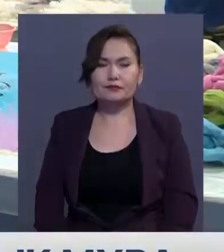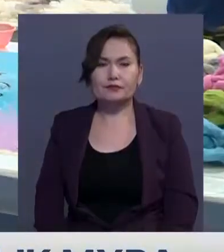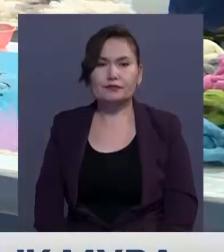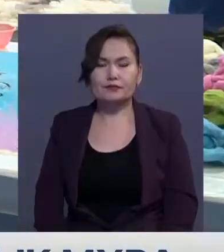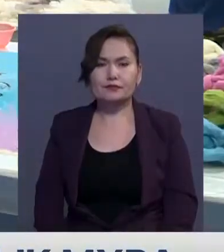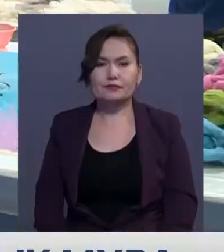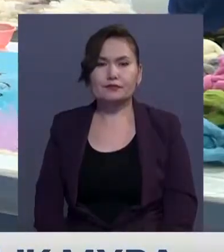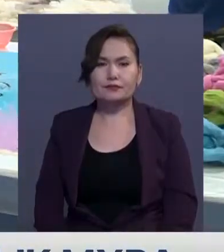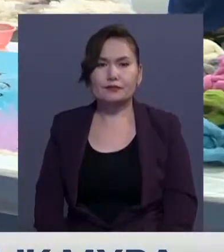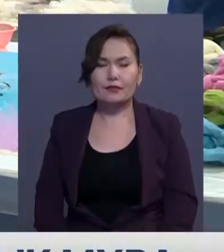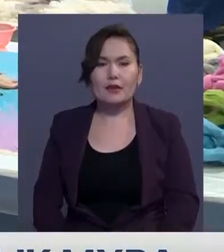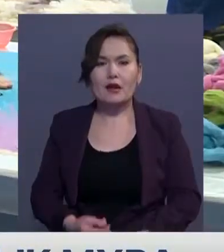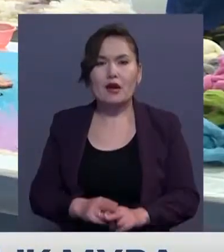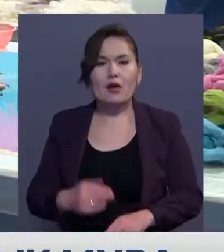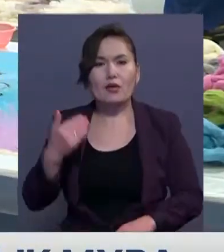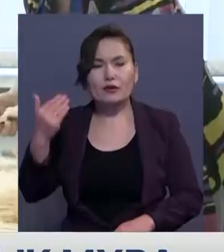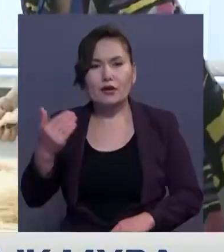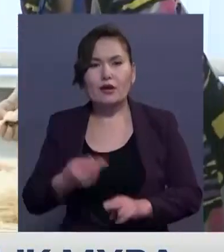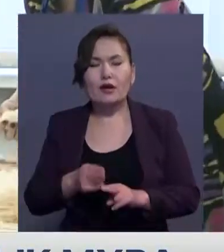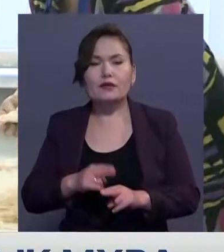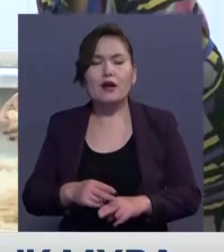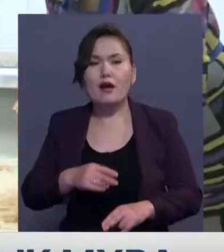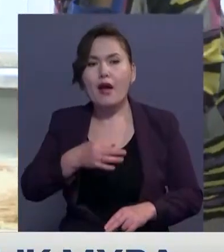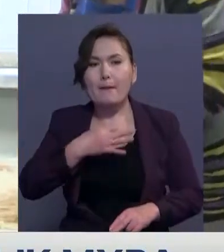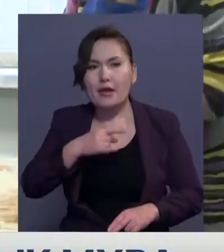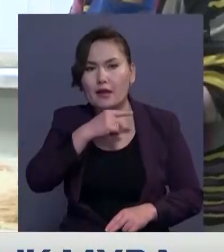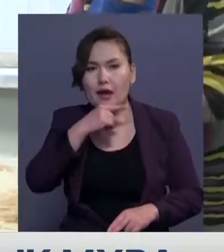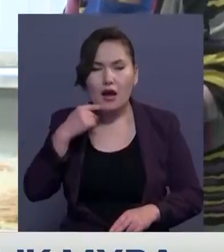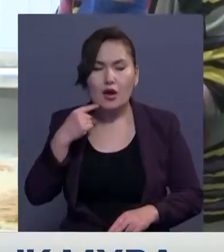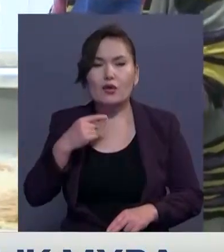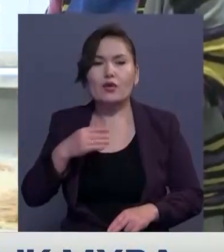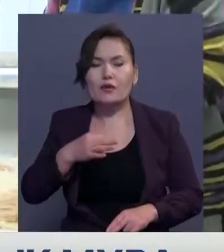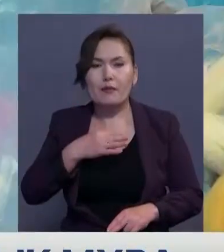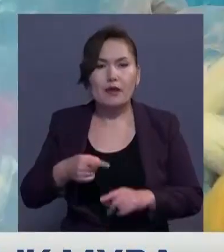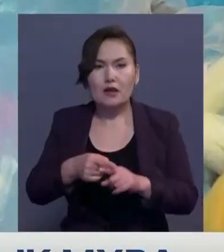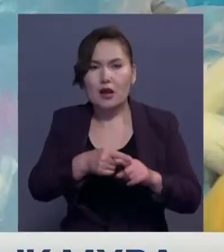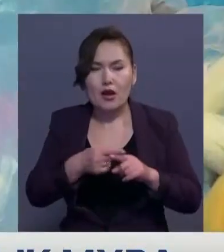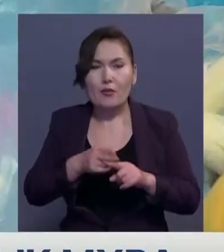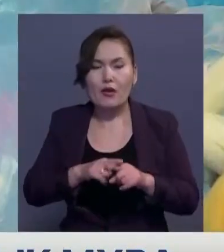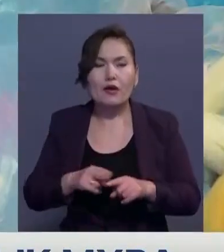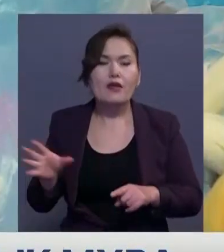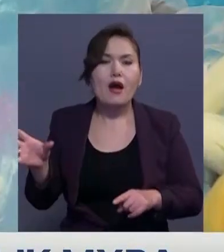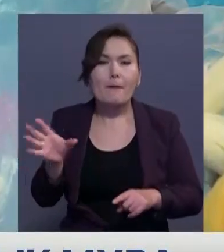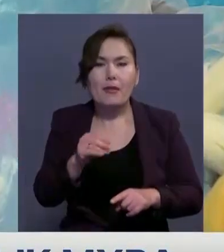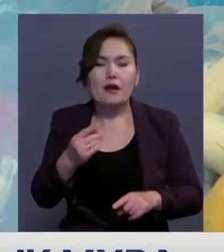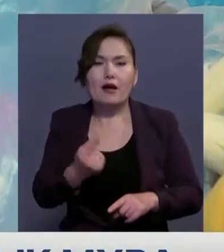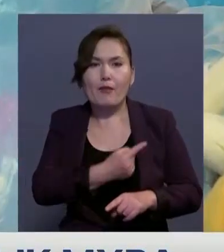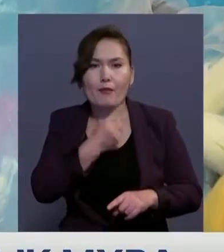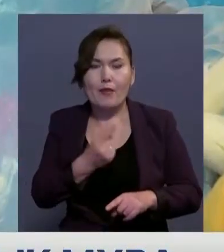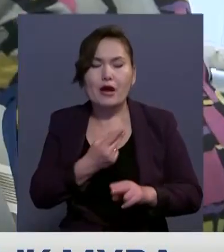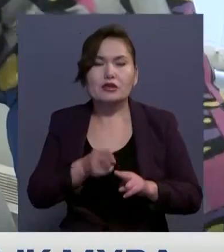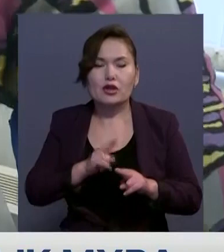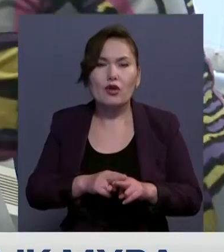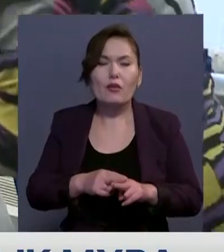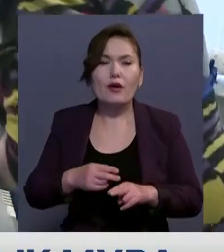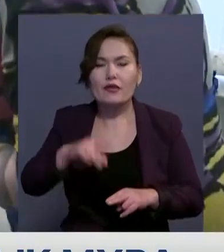Ивона поляк, Евгения орыс, Зинаида белорус. Бірақ олардың басын аядай бөлмеге қазақтың қол өнері біріктіріп отыр. Олты өзге демесеңіз жүн түтіп